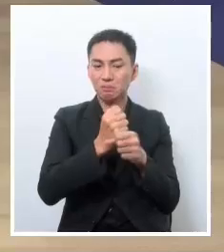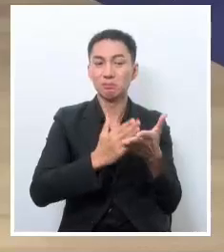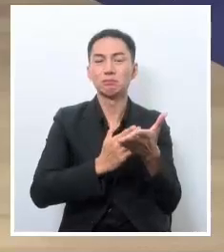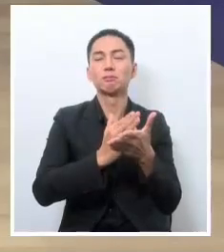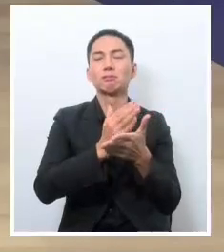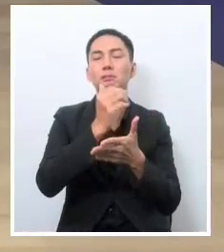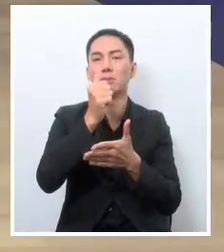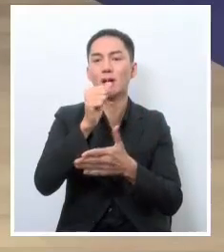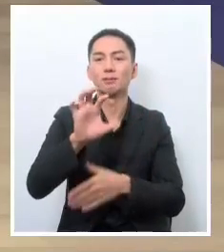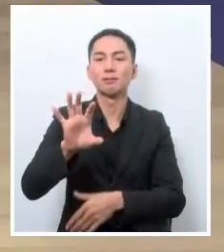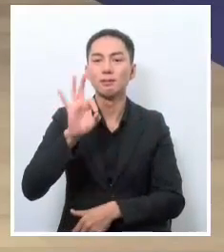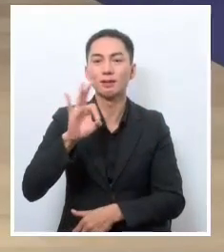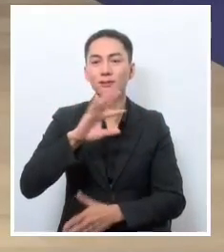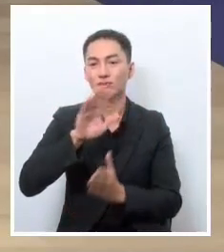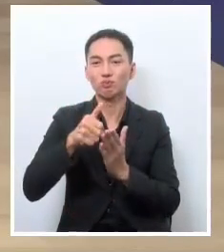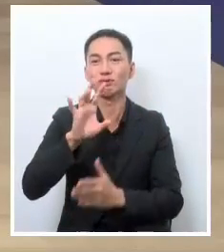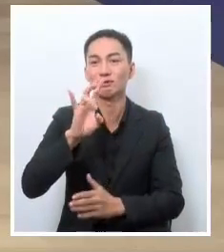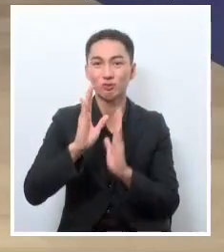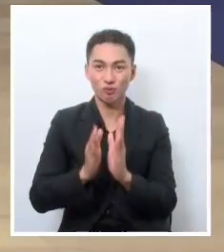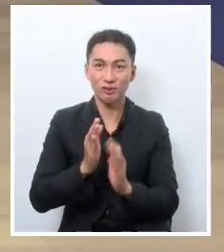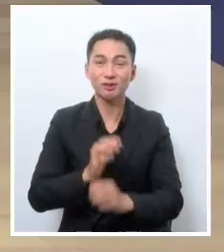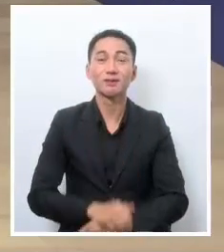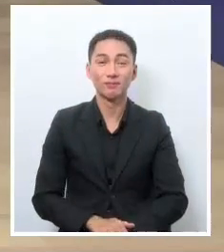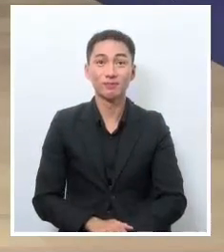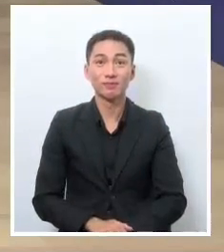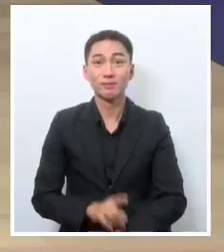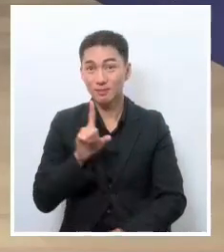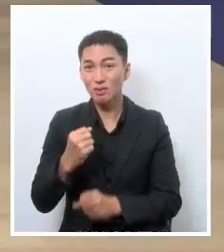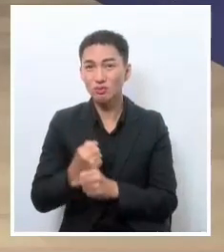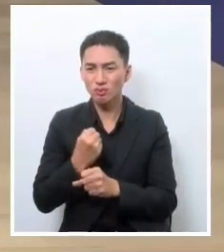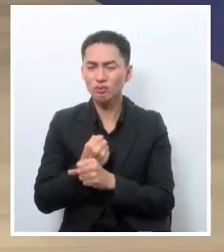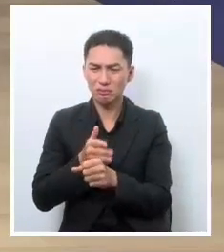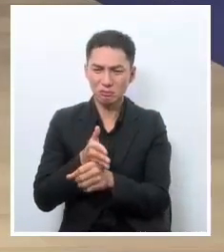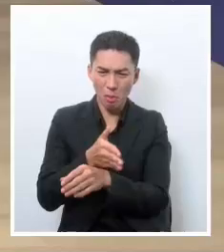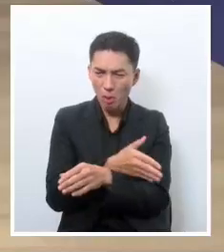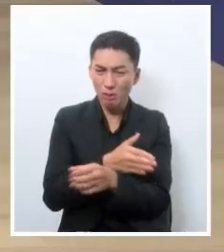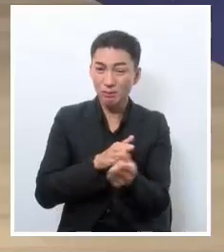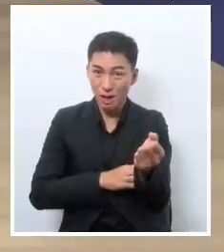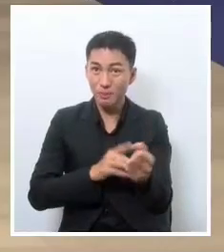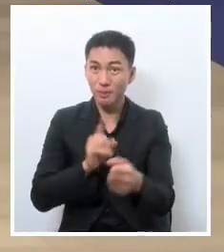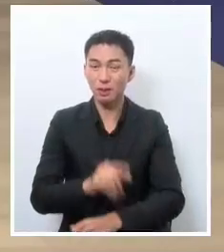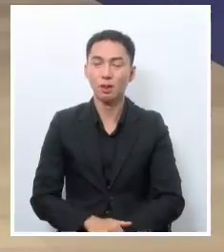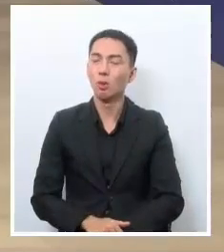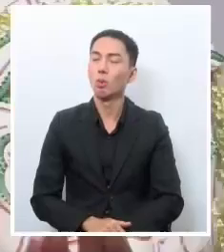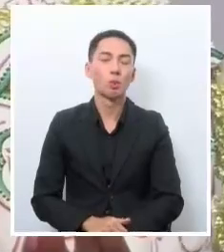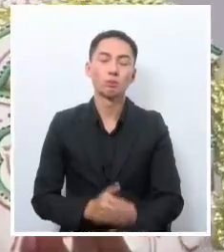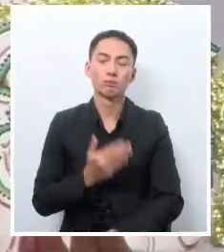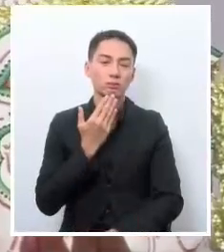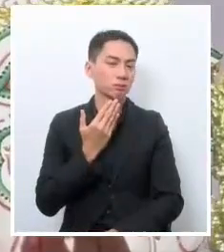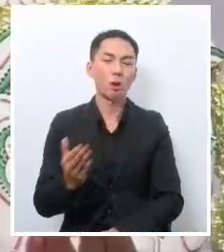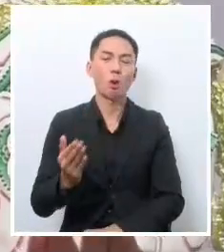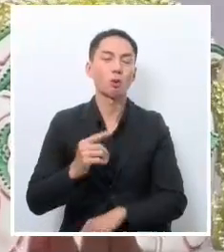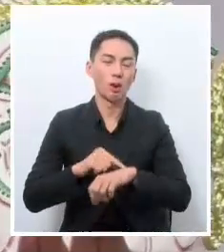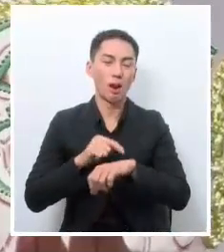การคัดเลือกมาได้ 7คนนะครับแล้วน้องลครับฝึกซ้อมมานานแค่ไหนยังไงบ้างก็แล้วฝึกซ้อมันมาตลอดเวลาครับจนมีการ